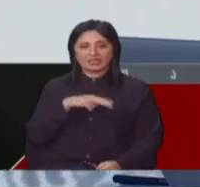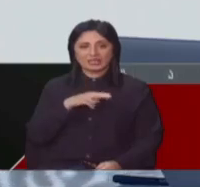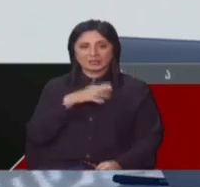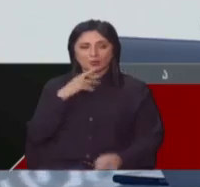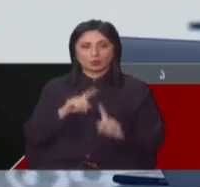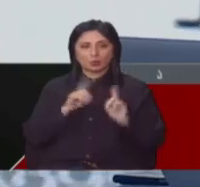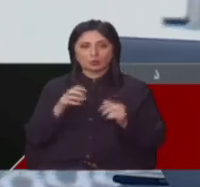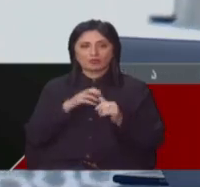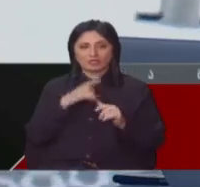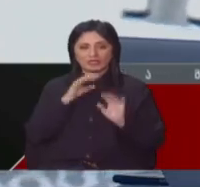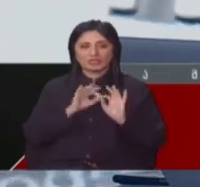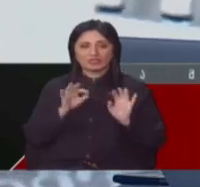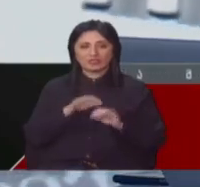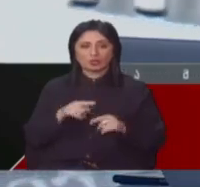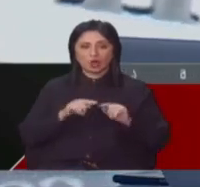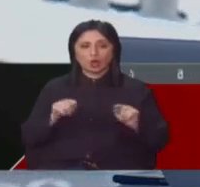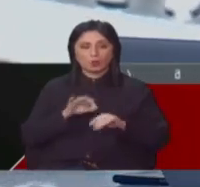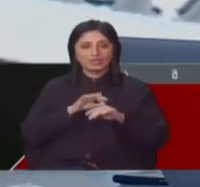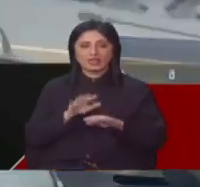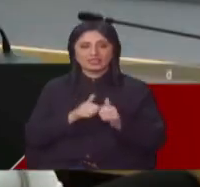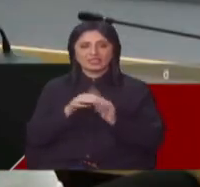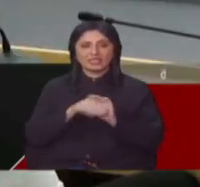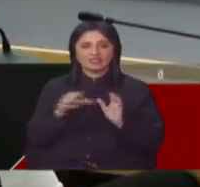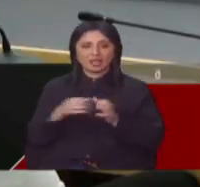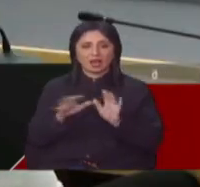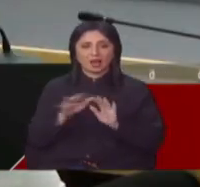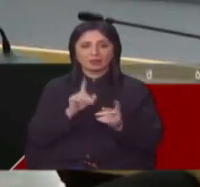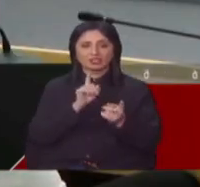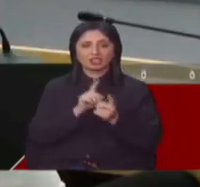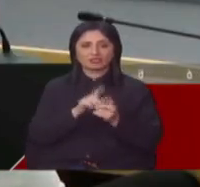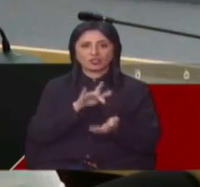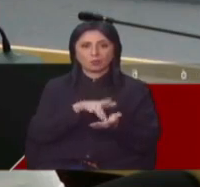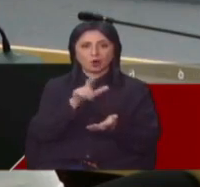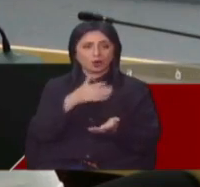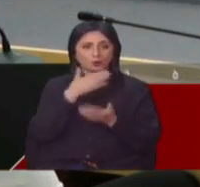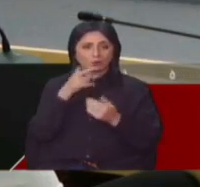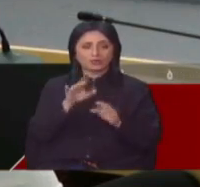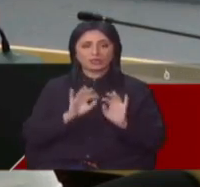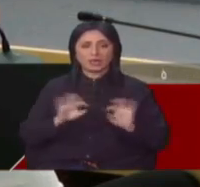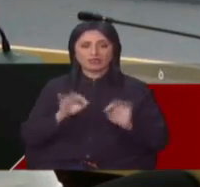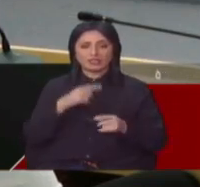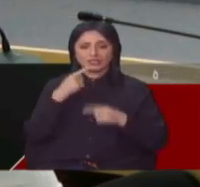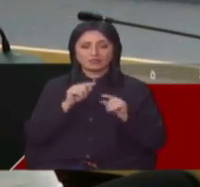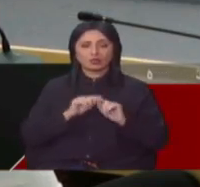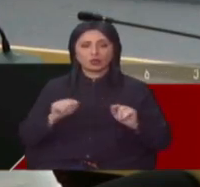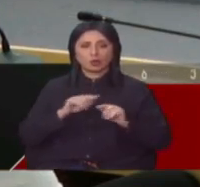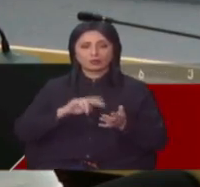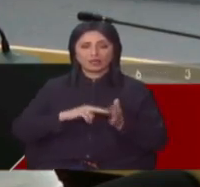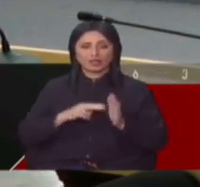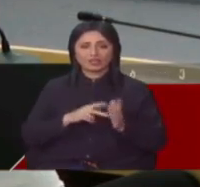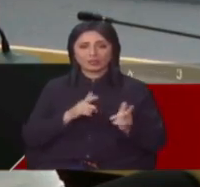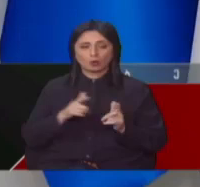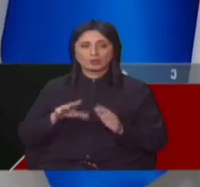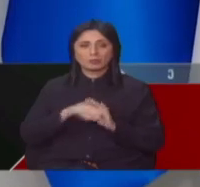საპარლამენტო უმრავლესობის ლიდერის განცხადებით, ოპოზიცია არ ატარებს წინასაარჩევნო კამპანიას და შეხვედრებს მოქალაქეებთან, რაც მისი განცხადებით მეტყველებს ოპოზიციის გეგმაზე